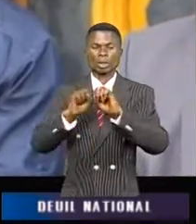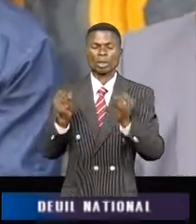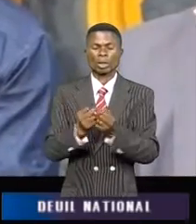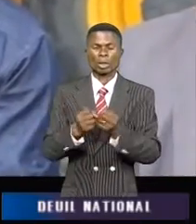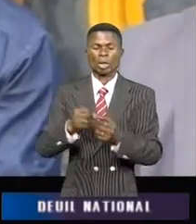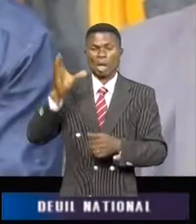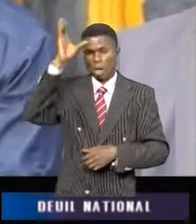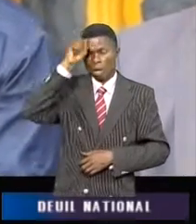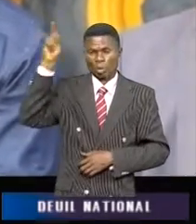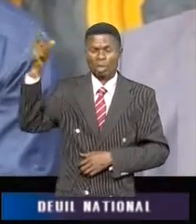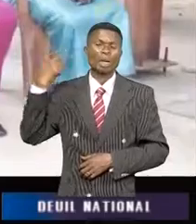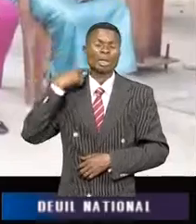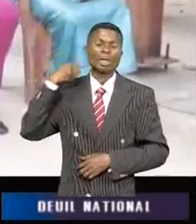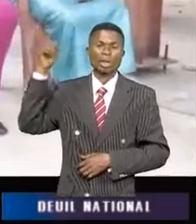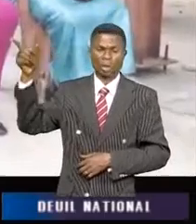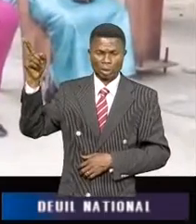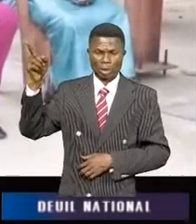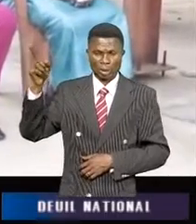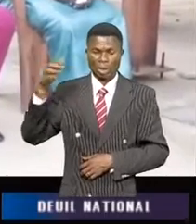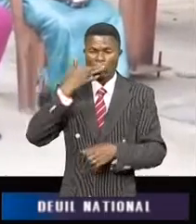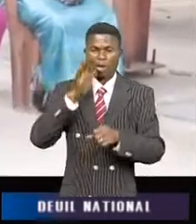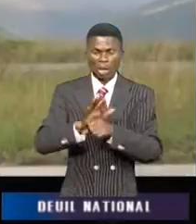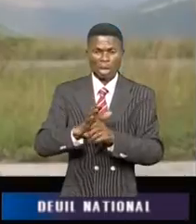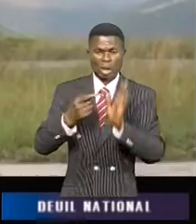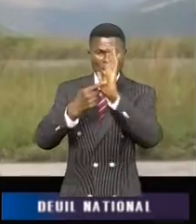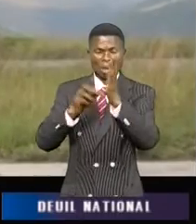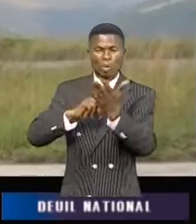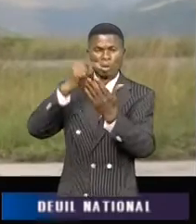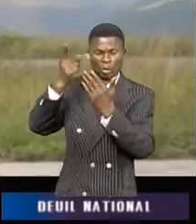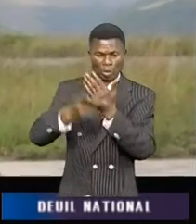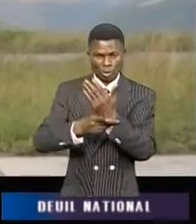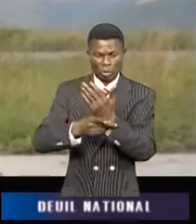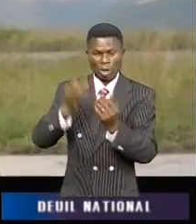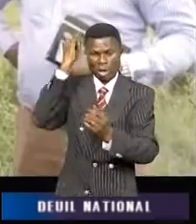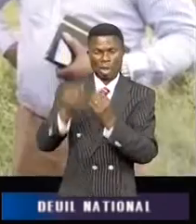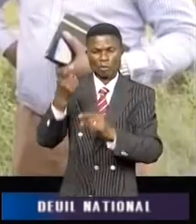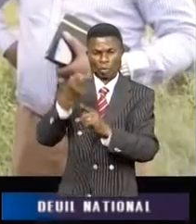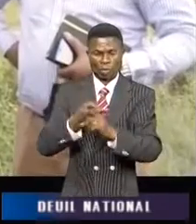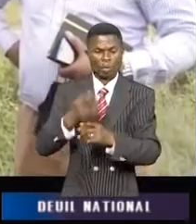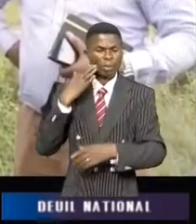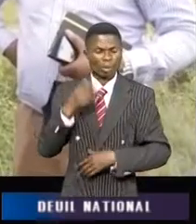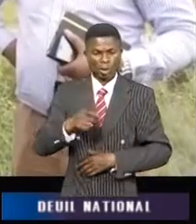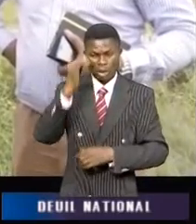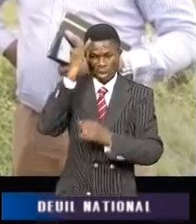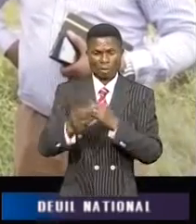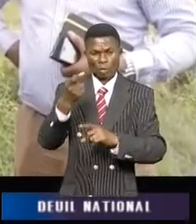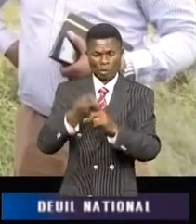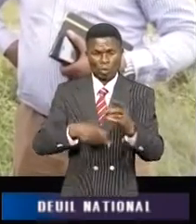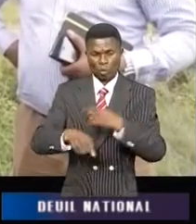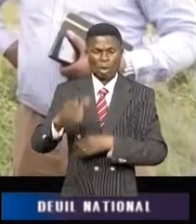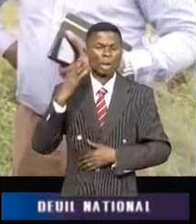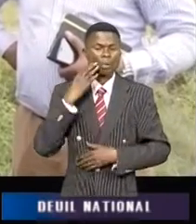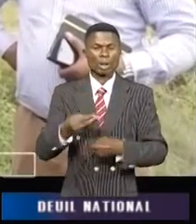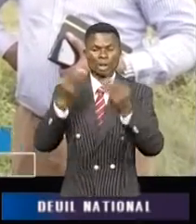Bukangalonzo, Mathieu Wongudi, a promis de présenter un planning à la fin de ce mois de mars. Donc à la fin de ce mois, nous allons donner